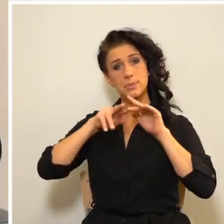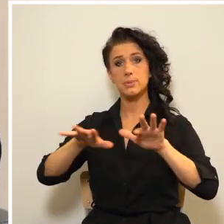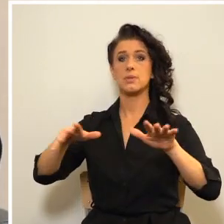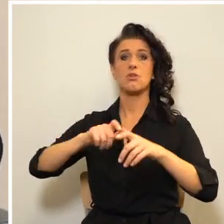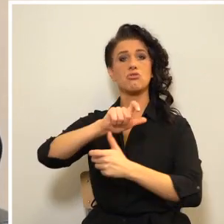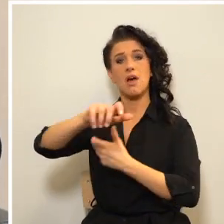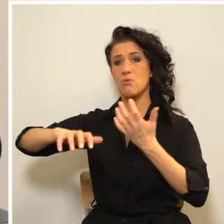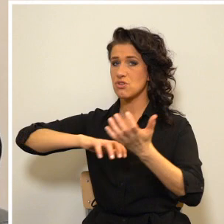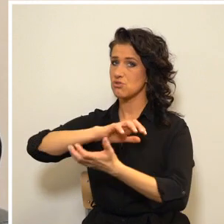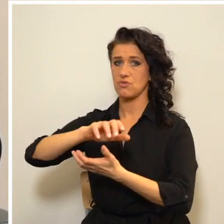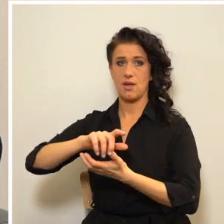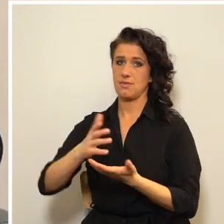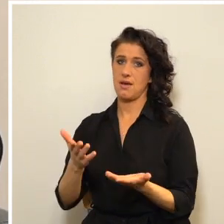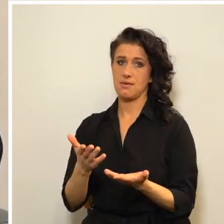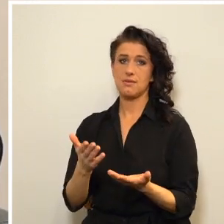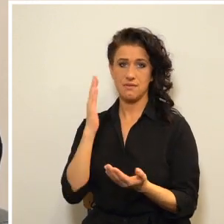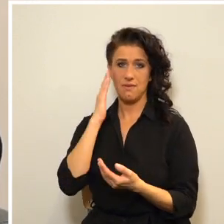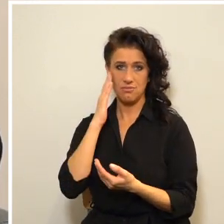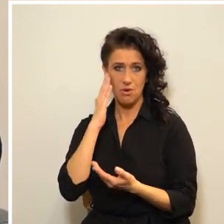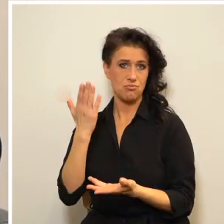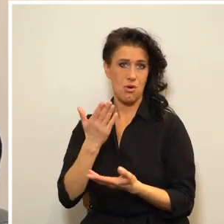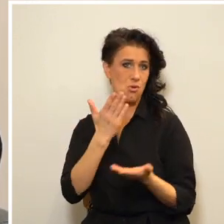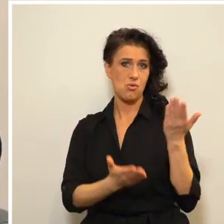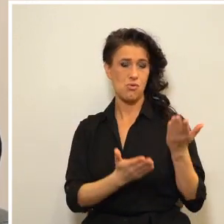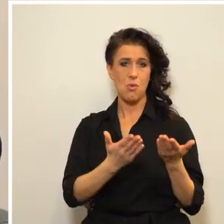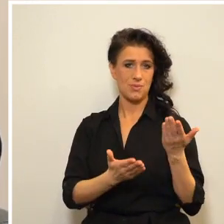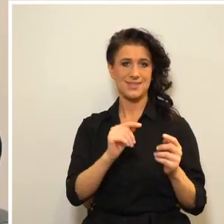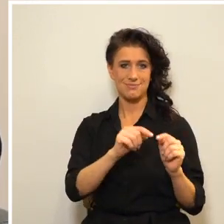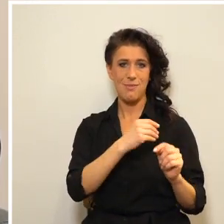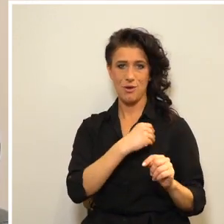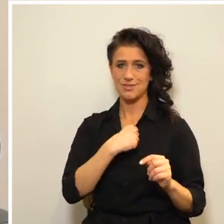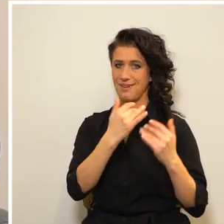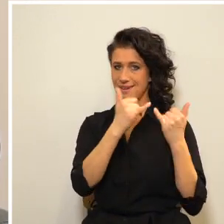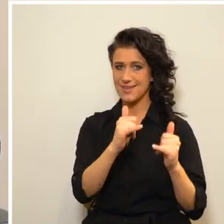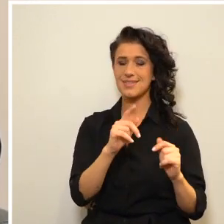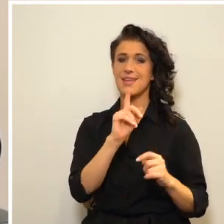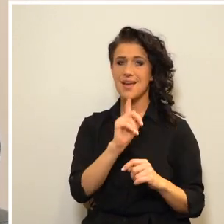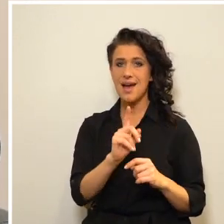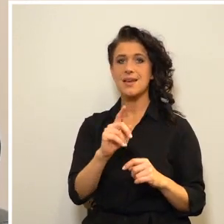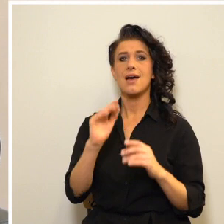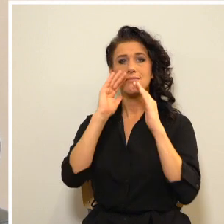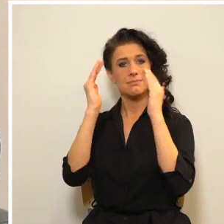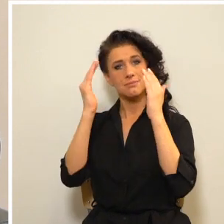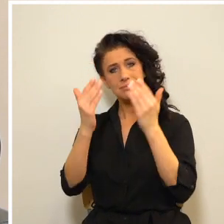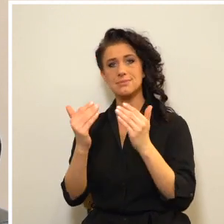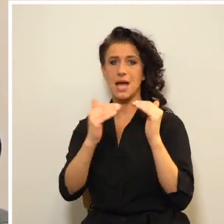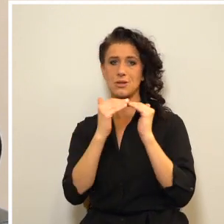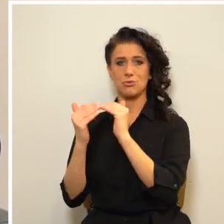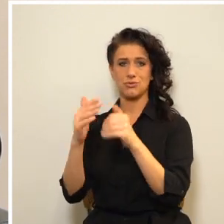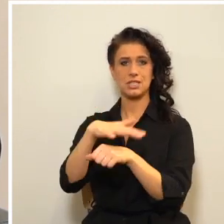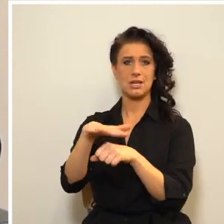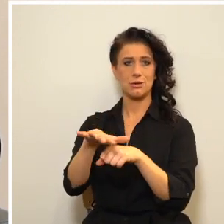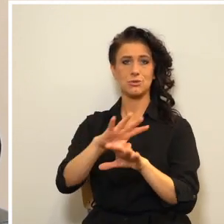jest tak jak jest u nas i on dlatego zwraca uwagę praktyczny aspekt tylko który trzeba pamiętać